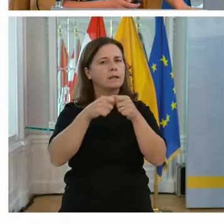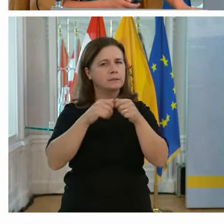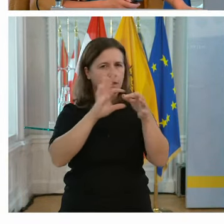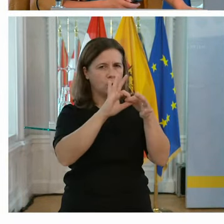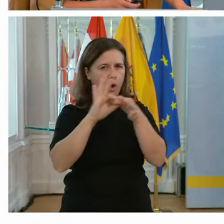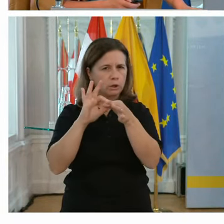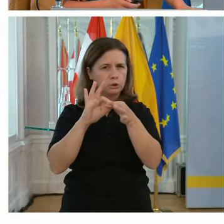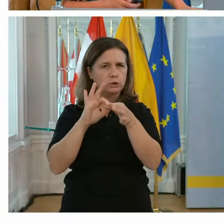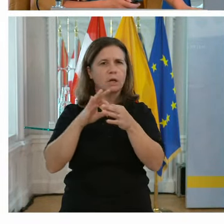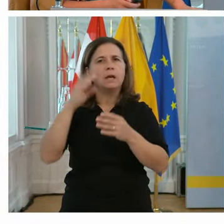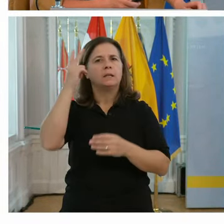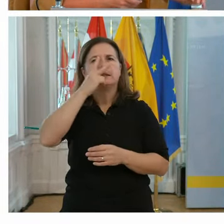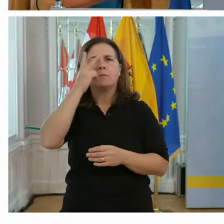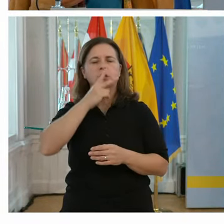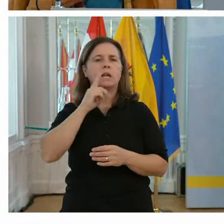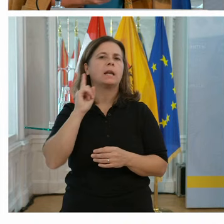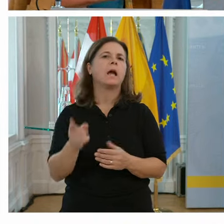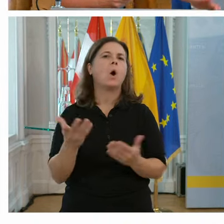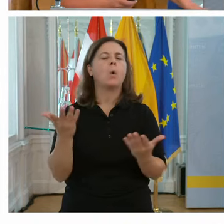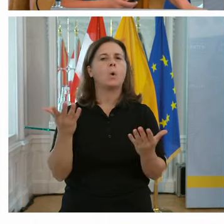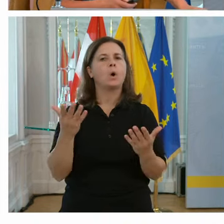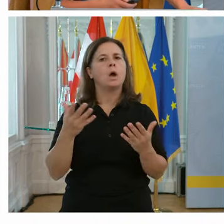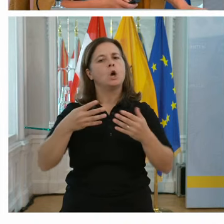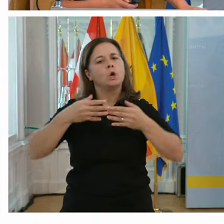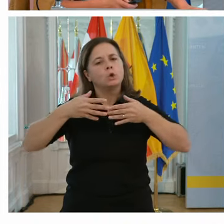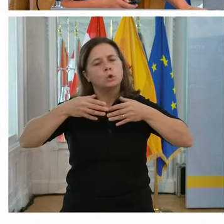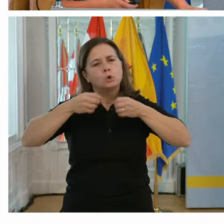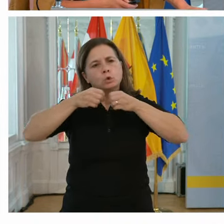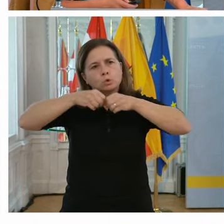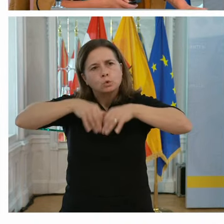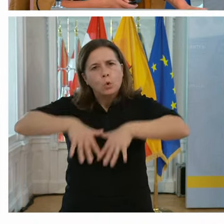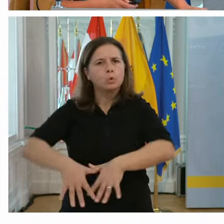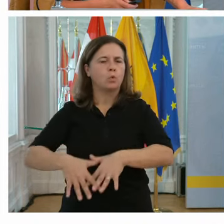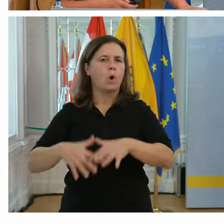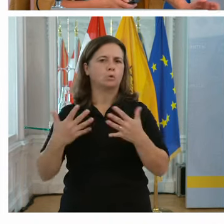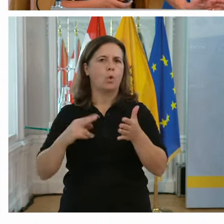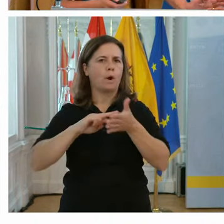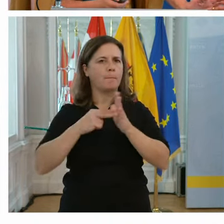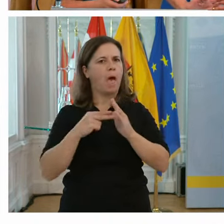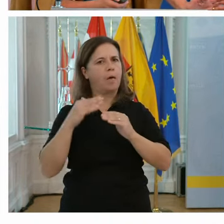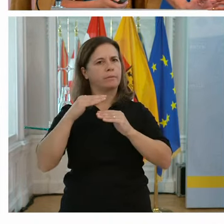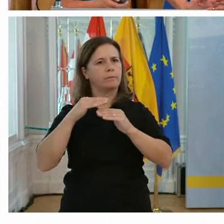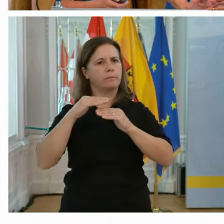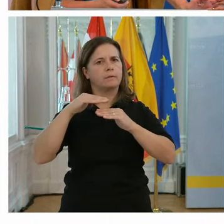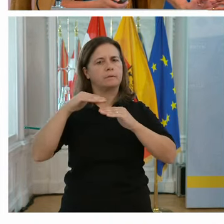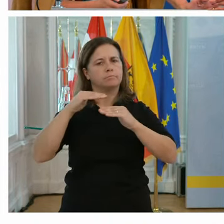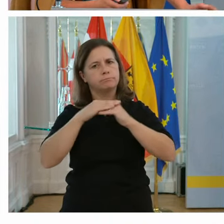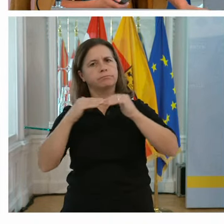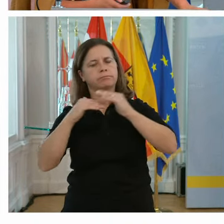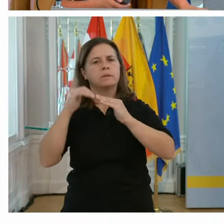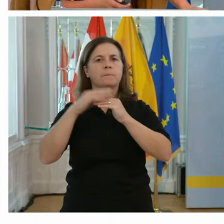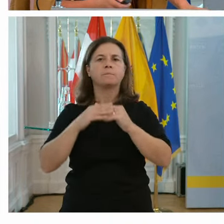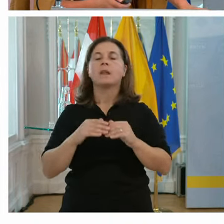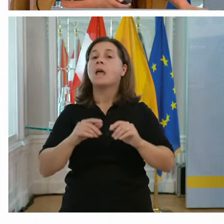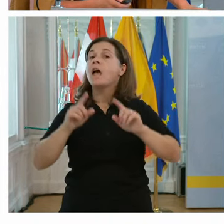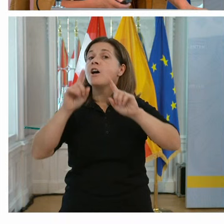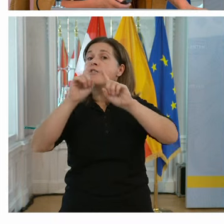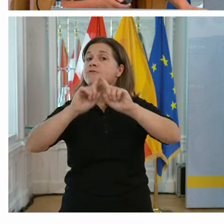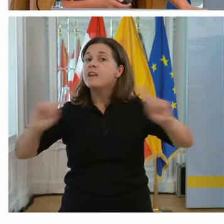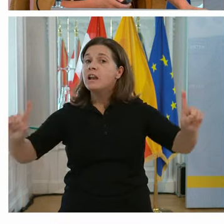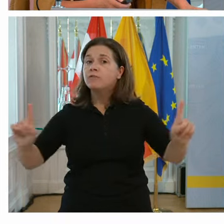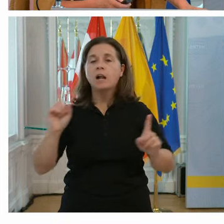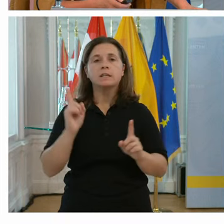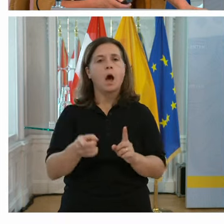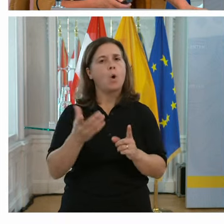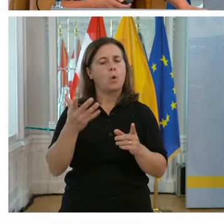Kontext ist das natürlich auch strukturell dann vorgesehen. Vielfalt hat auch viel